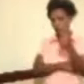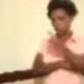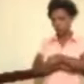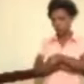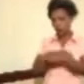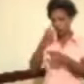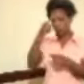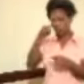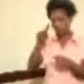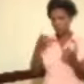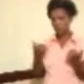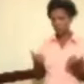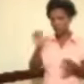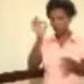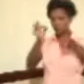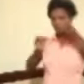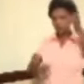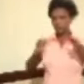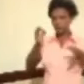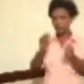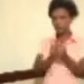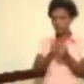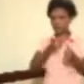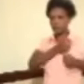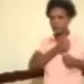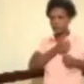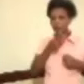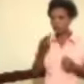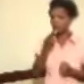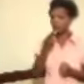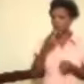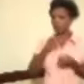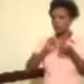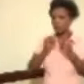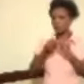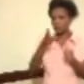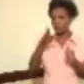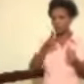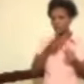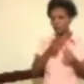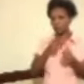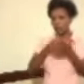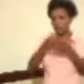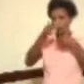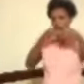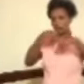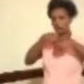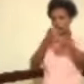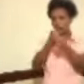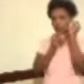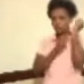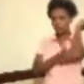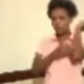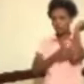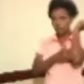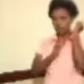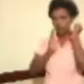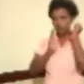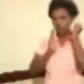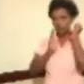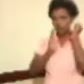2, nous gagnons justice et sécurité publique. Thème numéro 3, reconstruction du pays. Et thème numéro 4, production